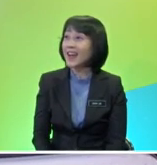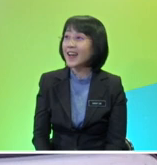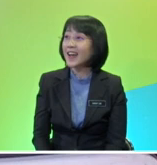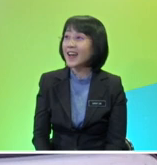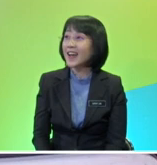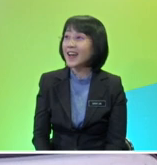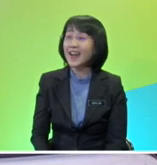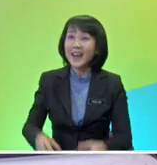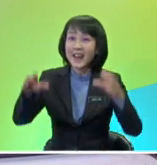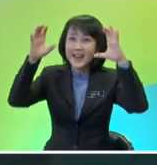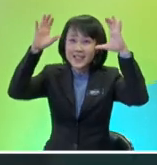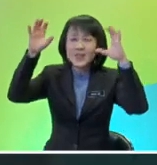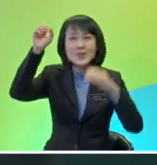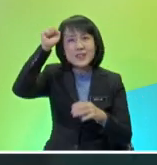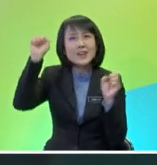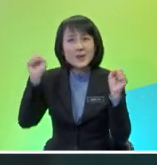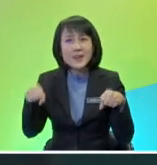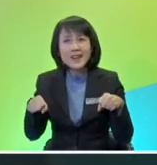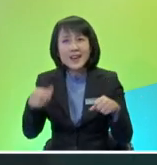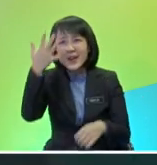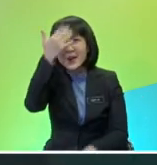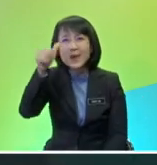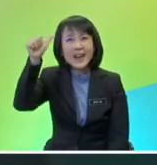Nampaknya saya berjaya. Tapi saya tak berjaya.